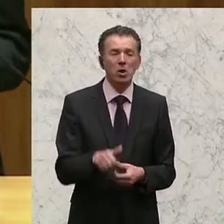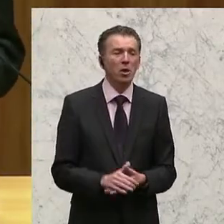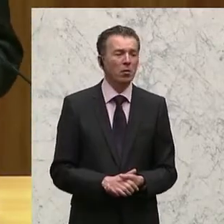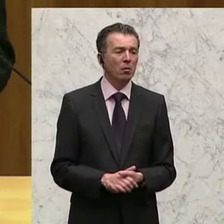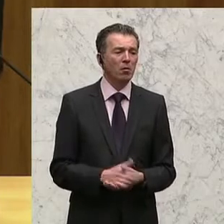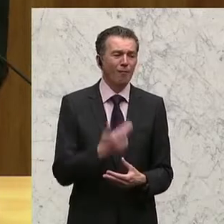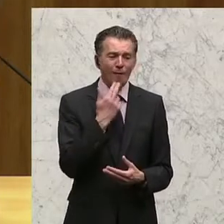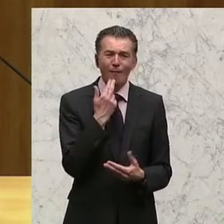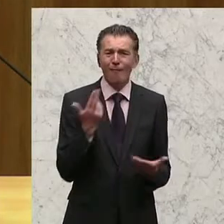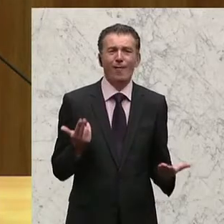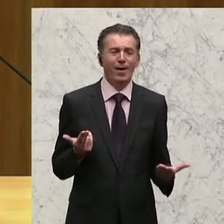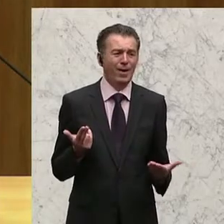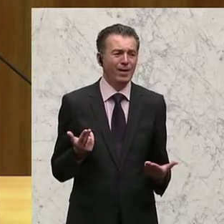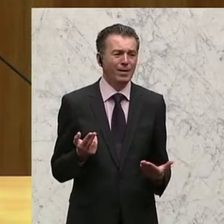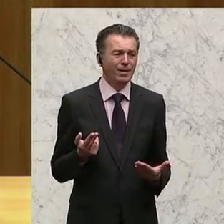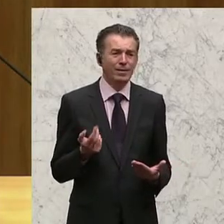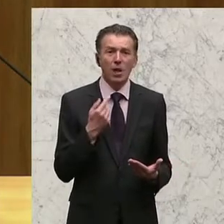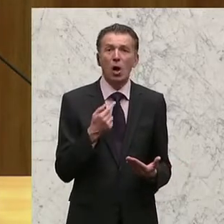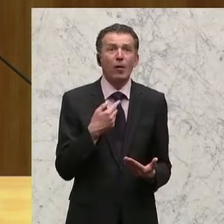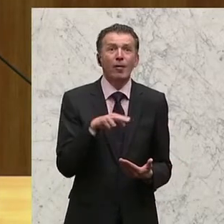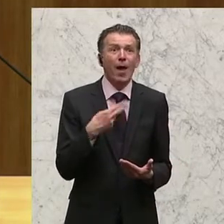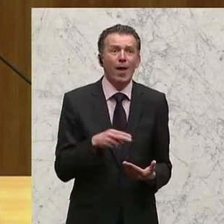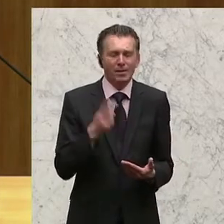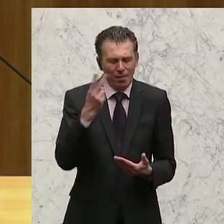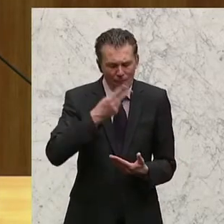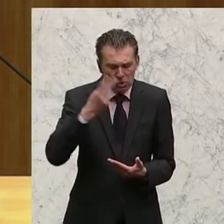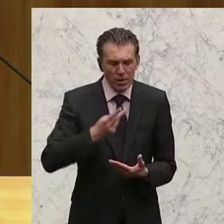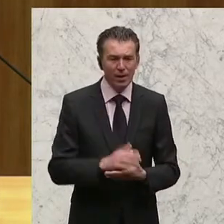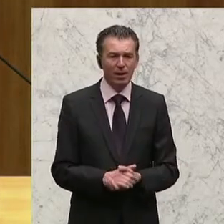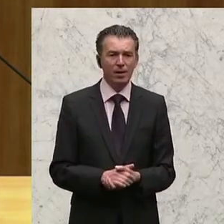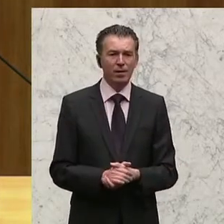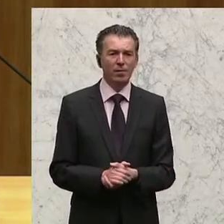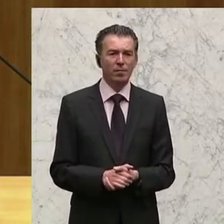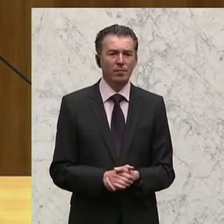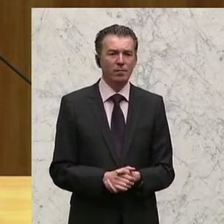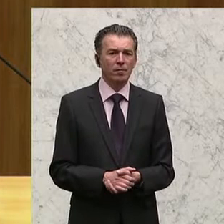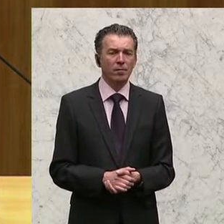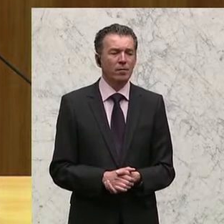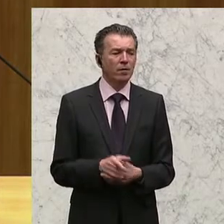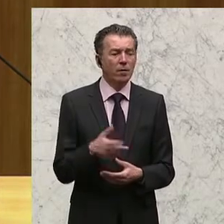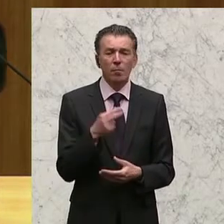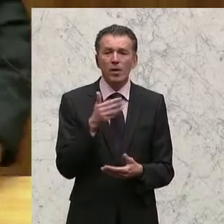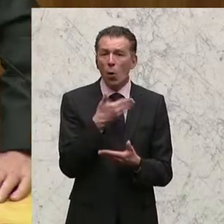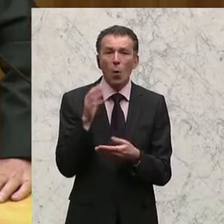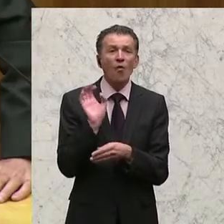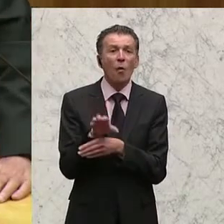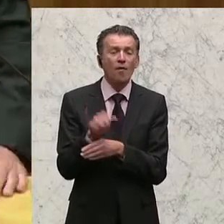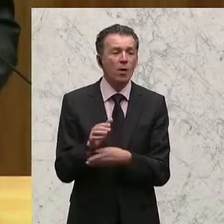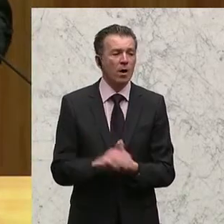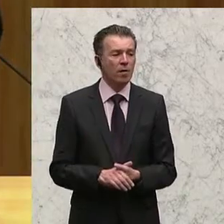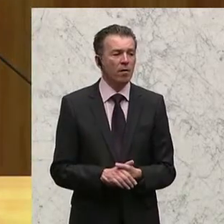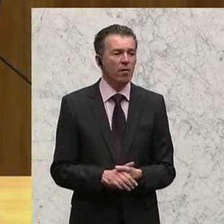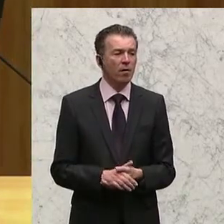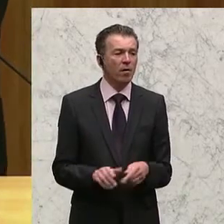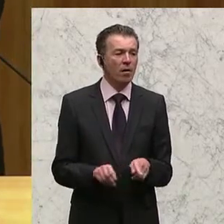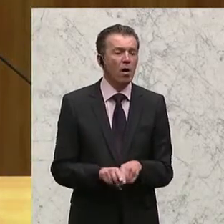dann wirklich dann sagen, ja, das will ich nicht, ja, das ist ja selbstverständlich. Und ich mache diesen Menschen keinen Vorwurf.